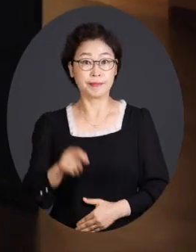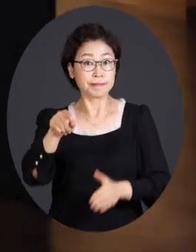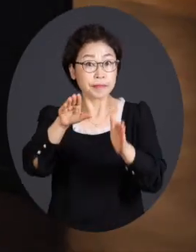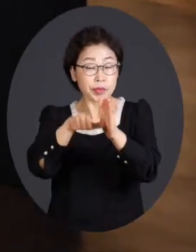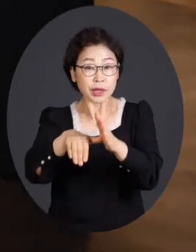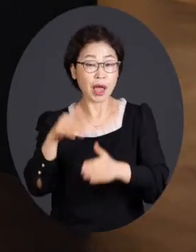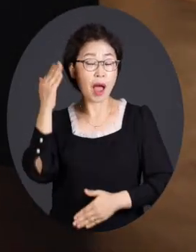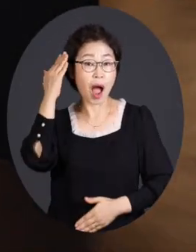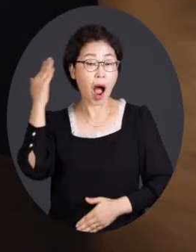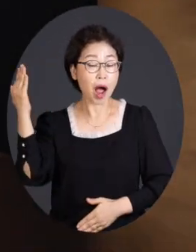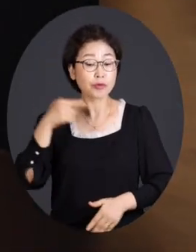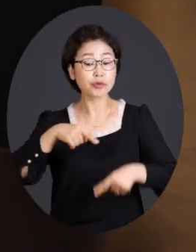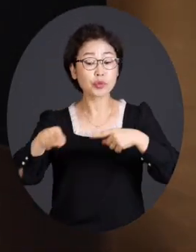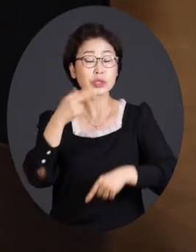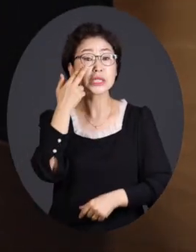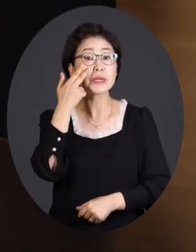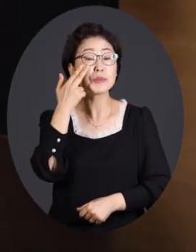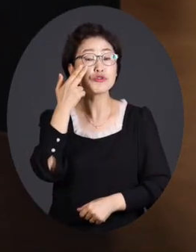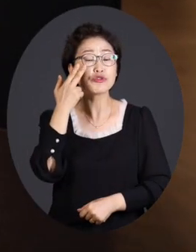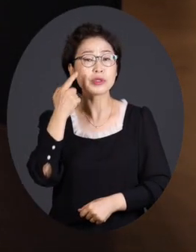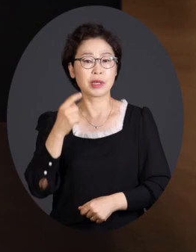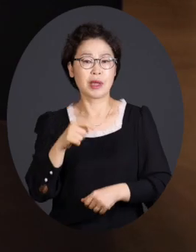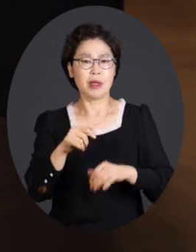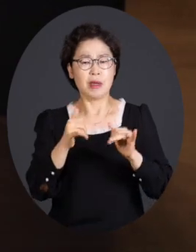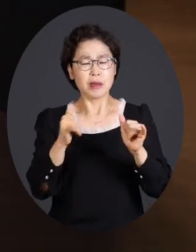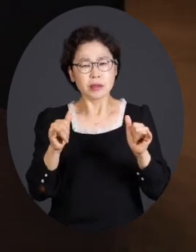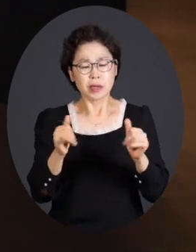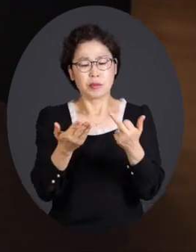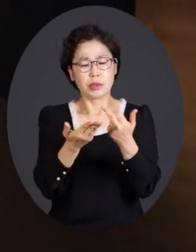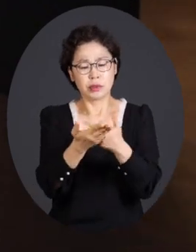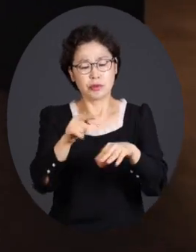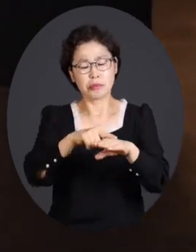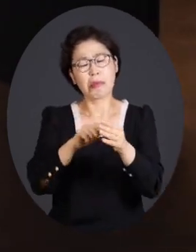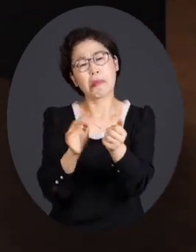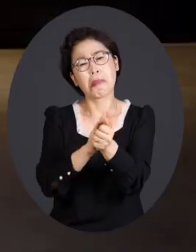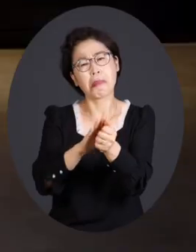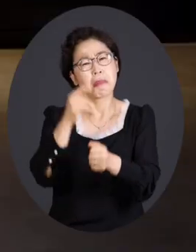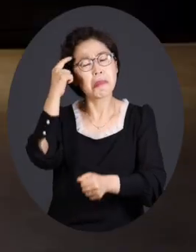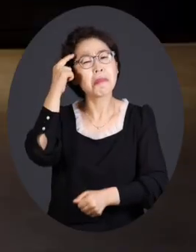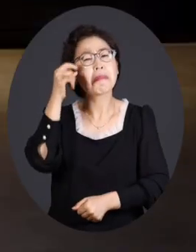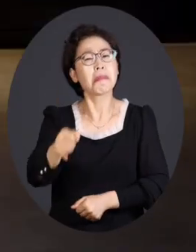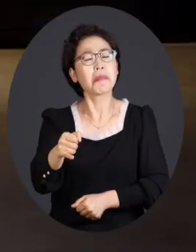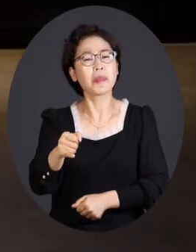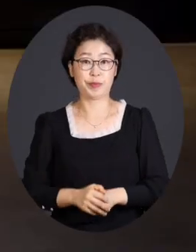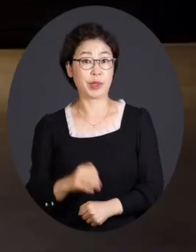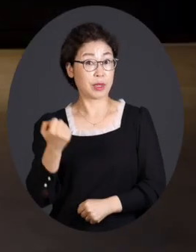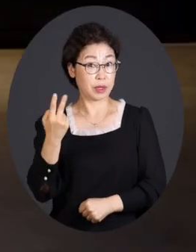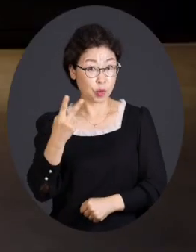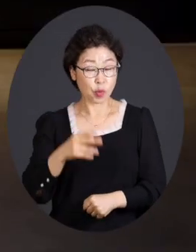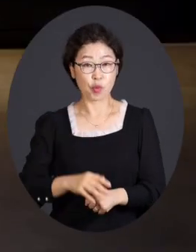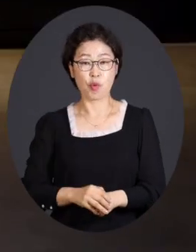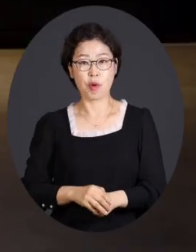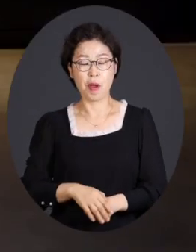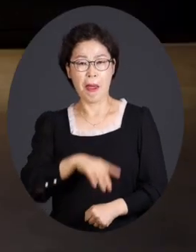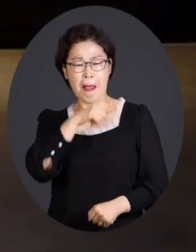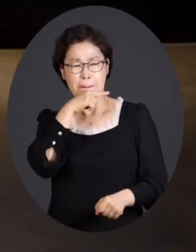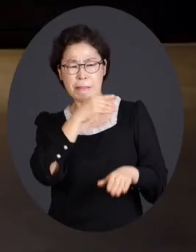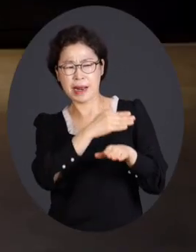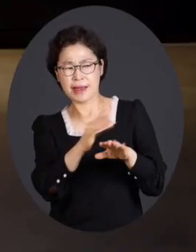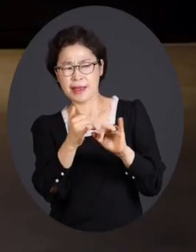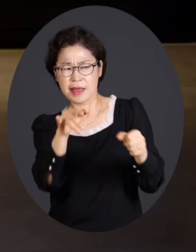당시 우리나라를 통치하던 미군정은 민심을 수습할 생각이 없었습니다. 그리고 이 빨갱이 사냥을 한다는